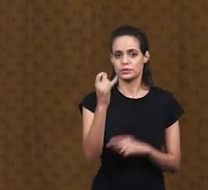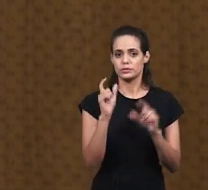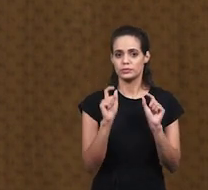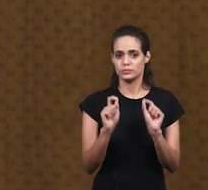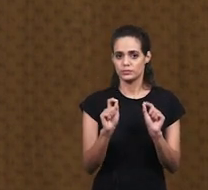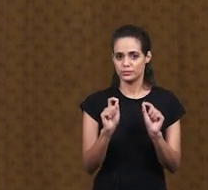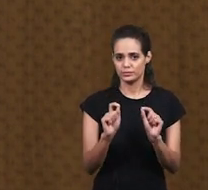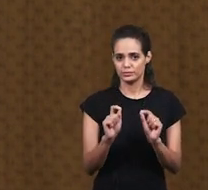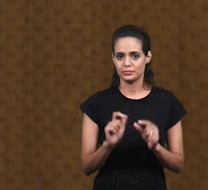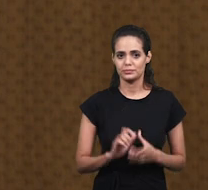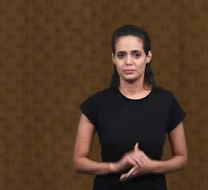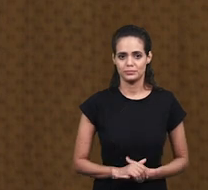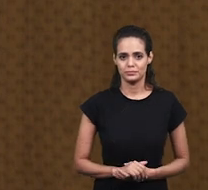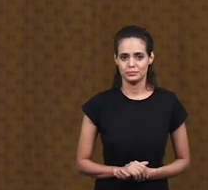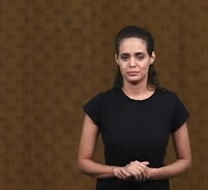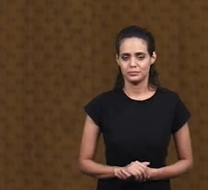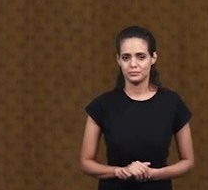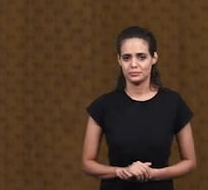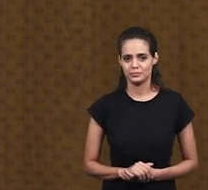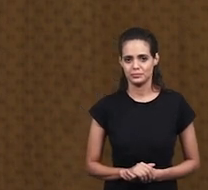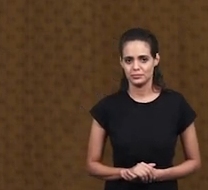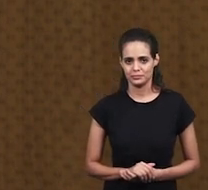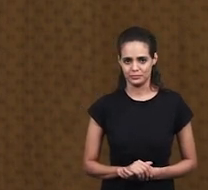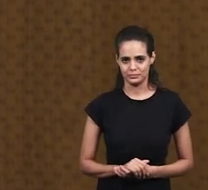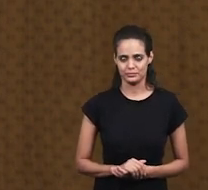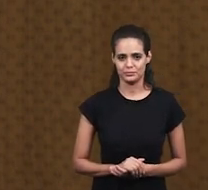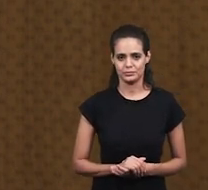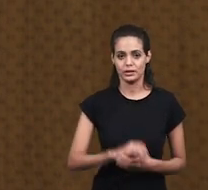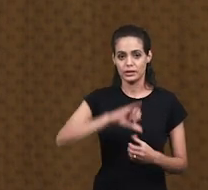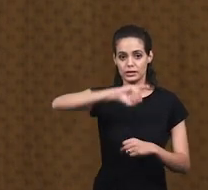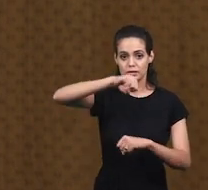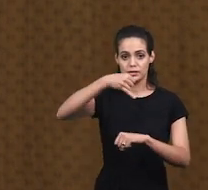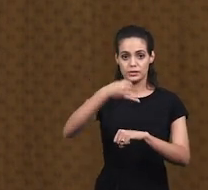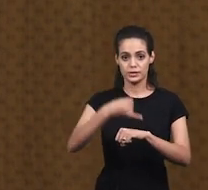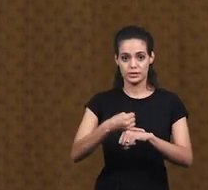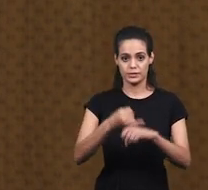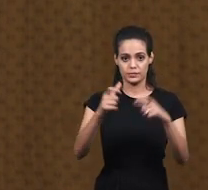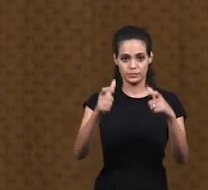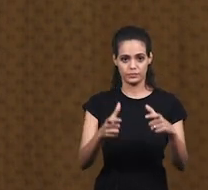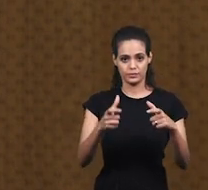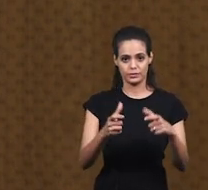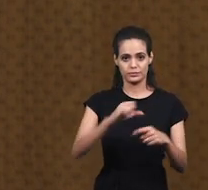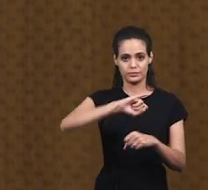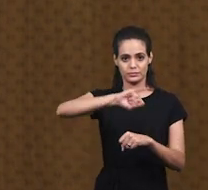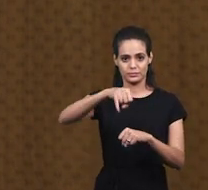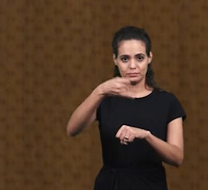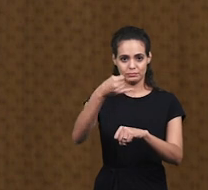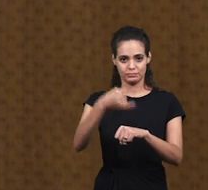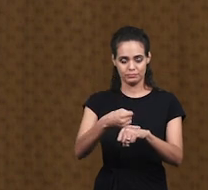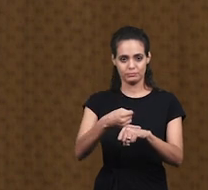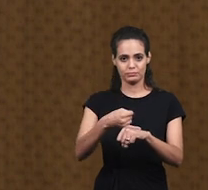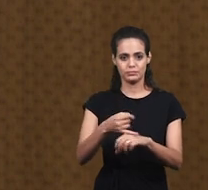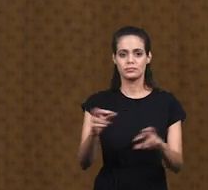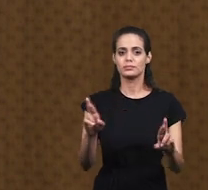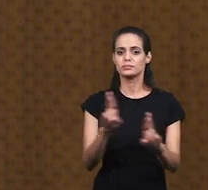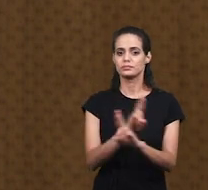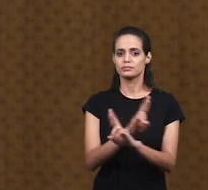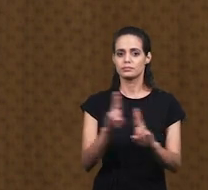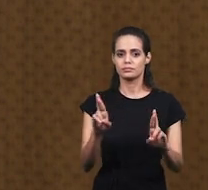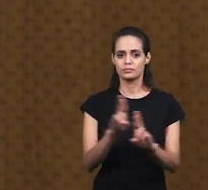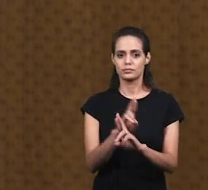ça a été Jérusalem. Jérusalem. Le rapport de David et Jésus par rapport à